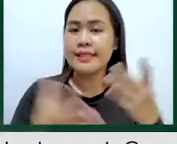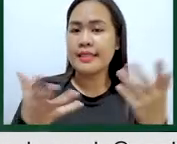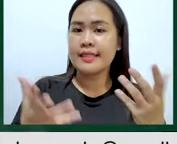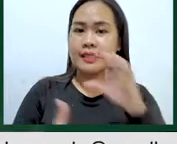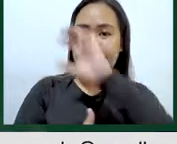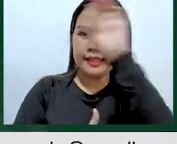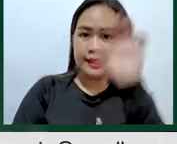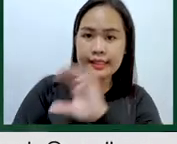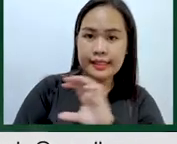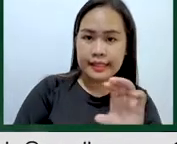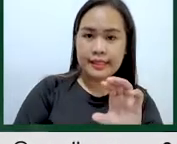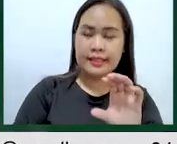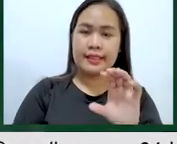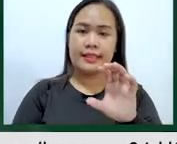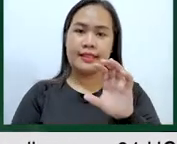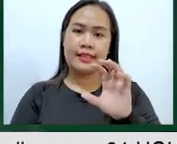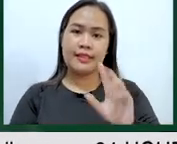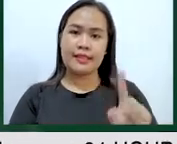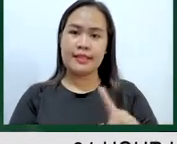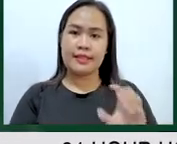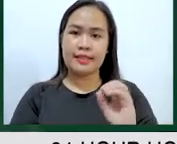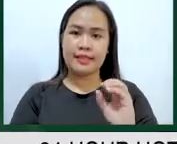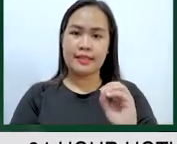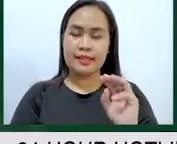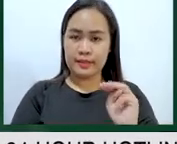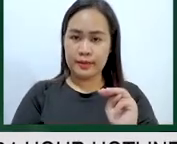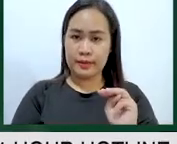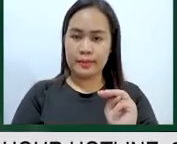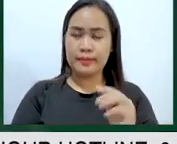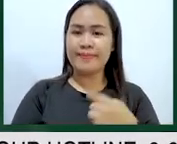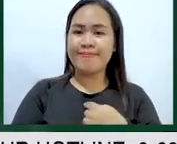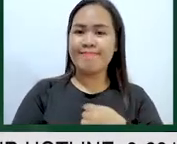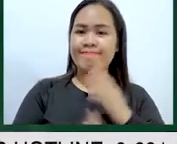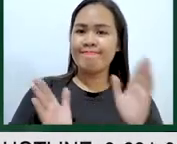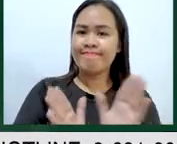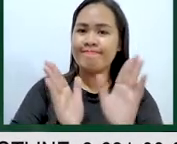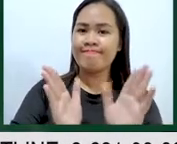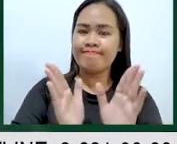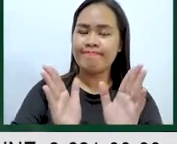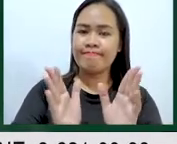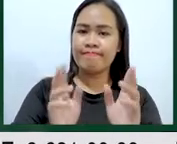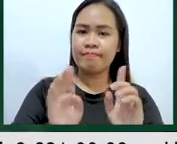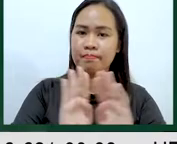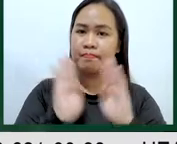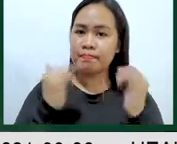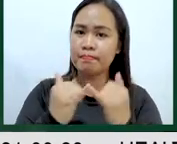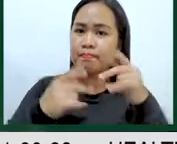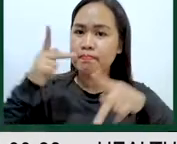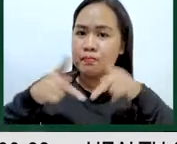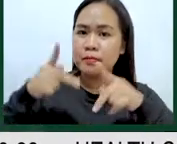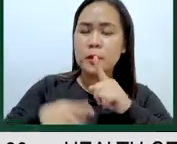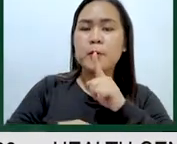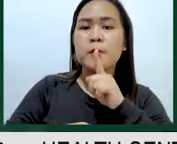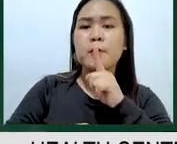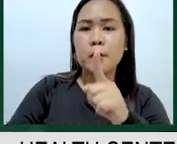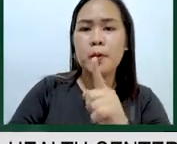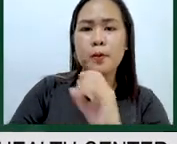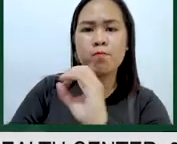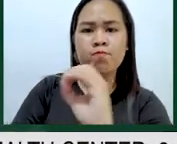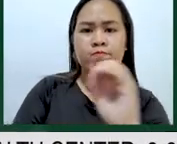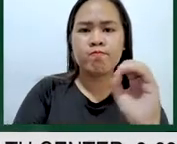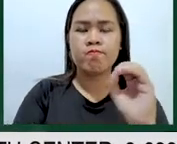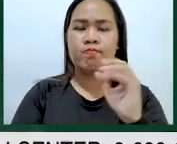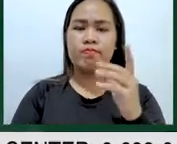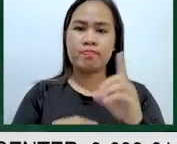no? Disiplina muna, no? 'Yun ang ating pairalin. At again, personal vigilance pa rin ang ating kailangan